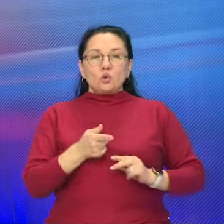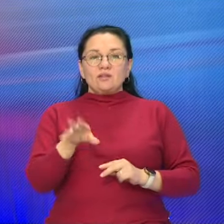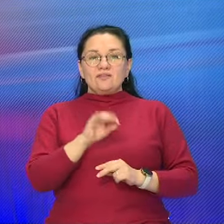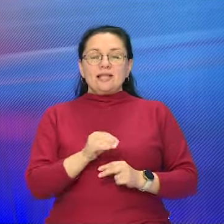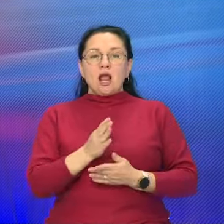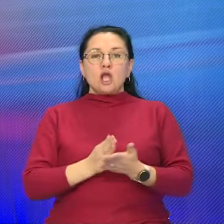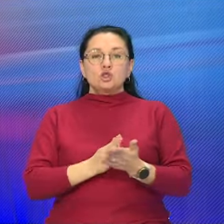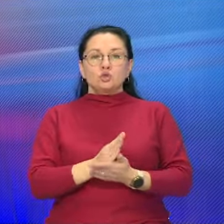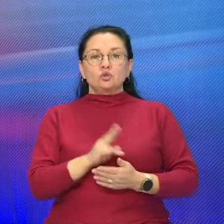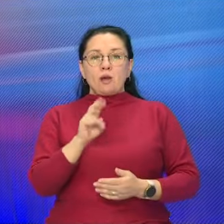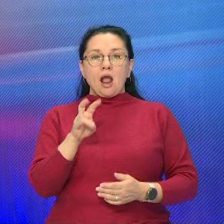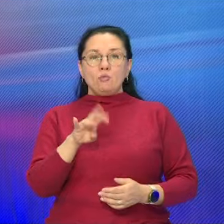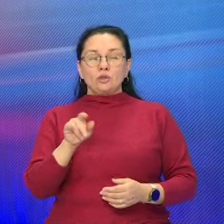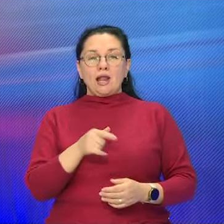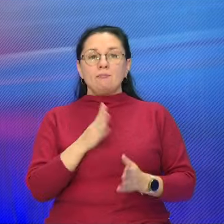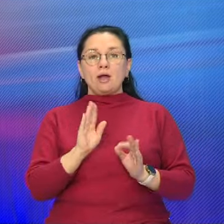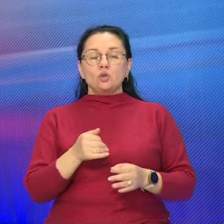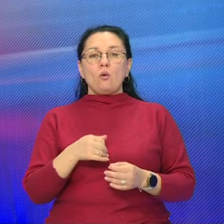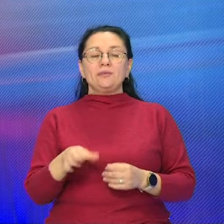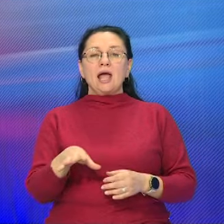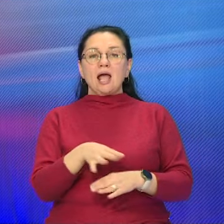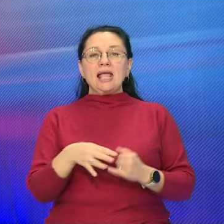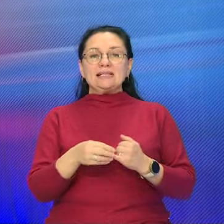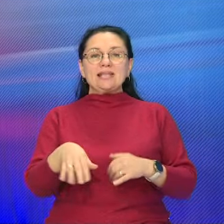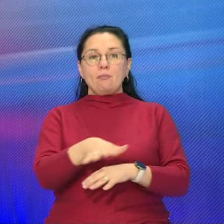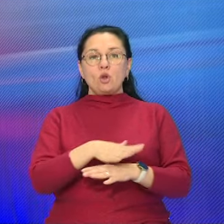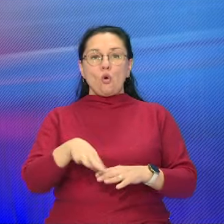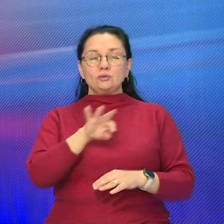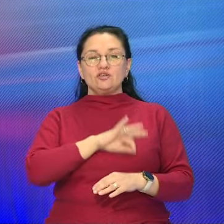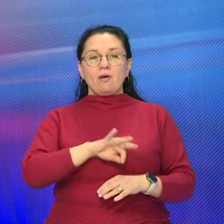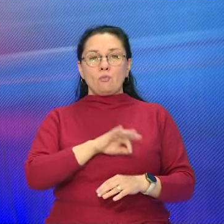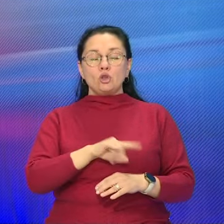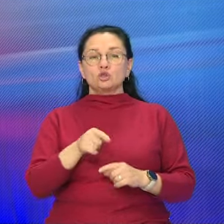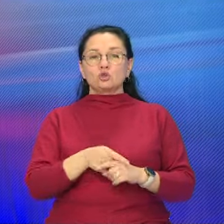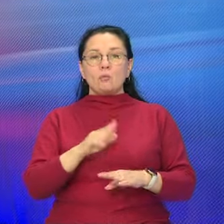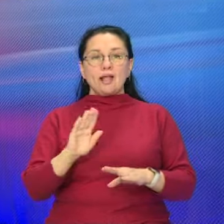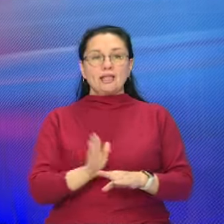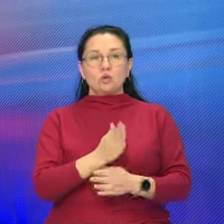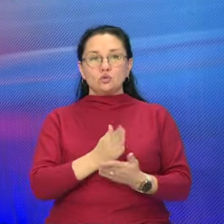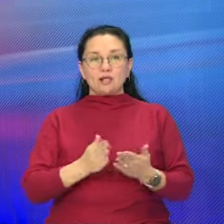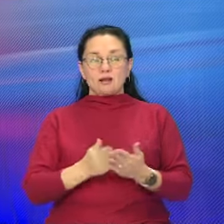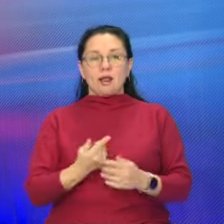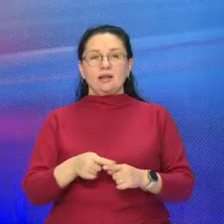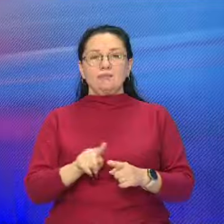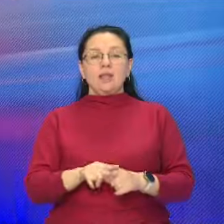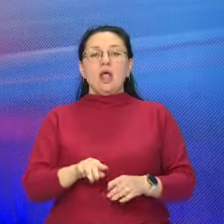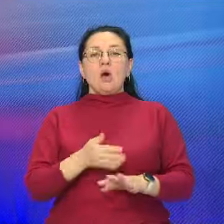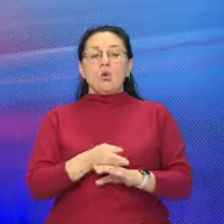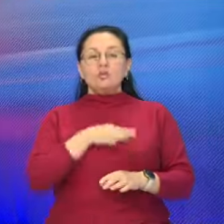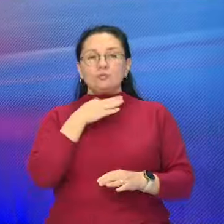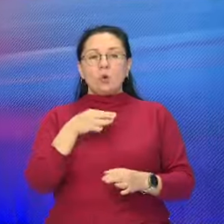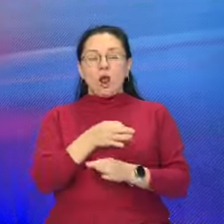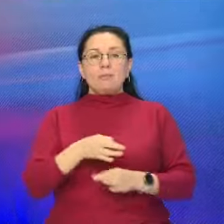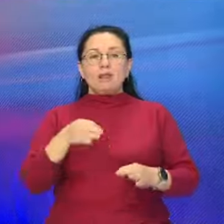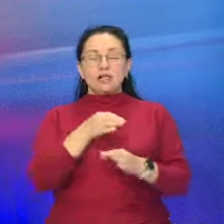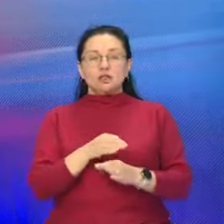Приходится выдавать предписания на земли общего пользования им для того, чтобы они устраняли эти нарушения. Львиную долю часу представников областного